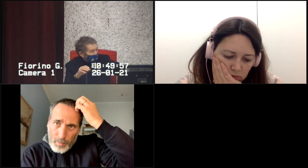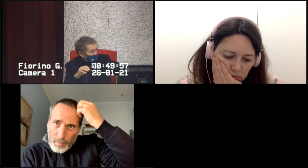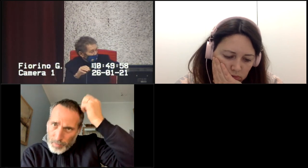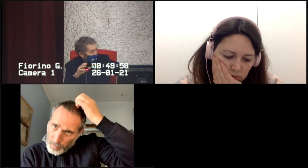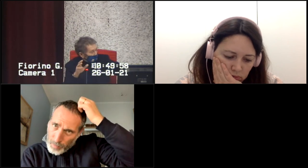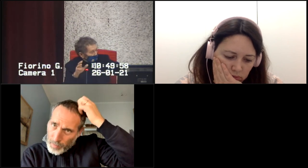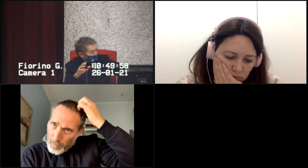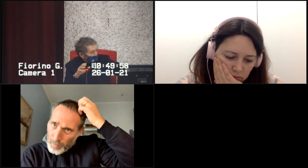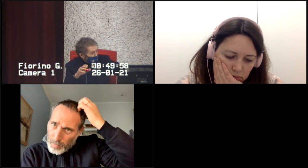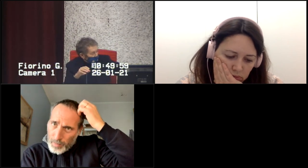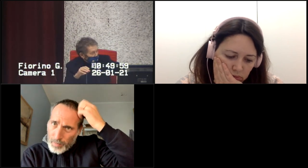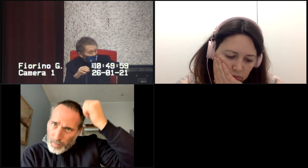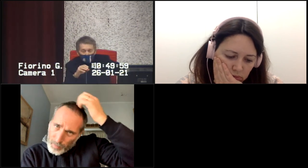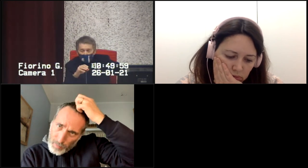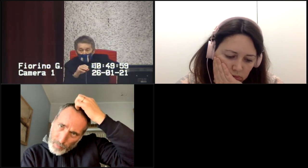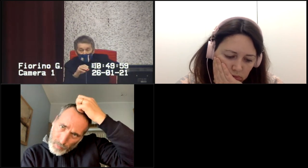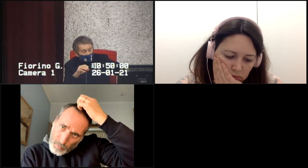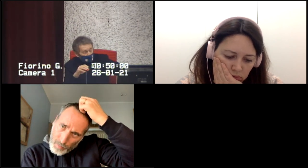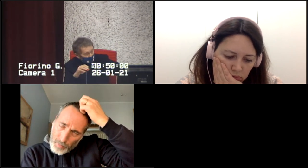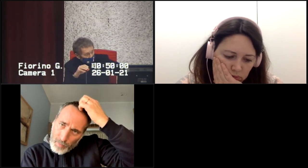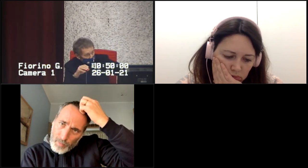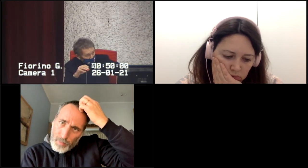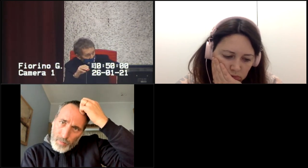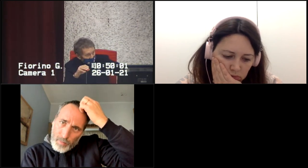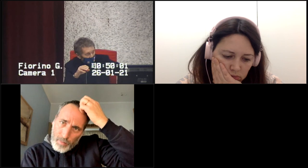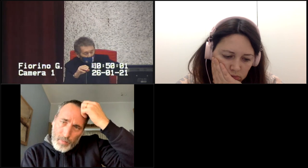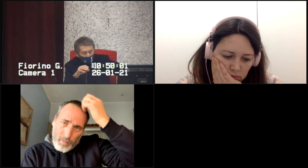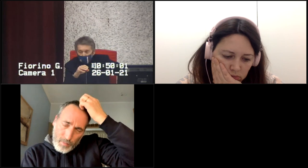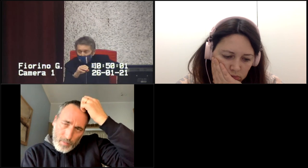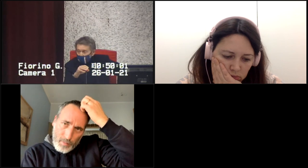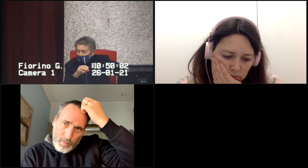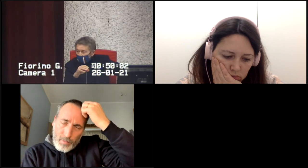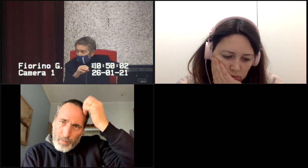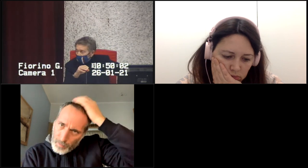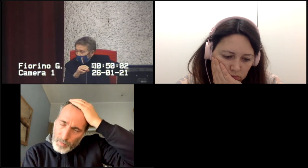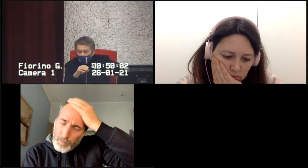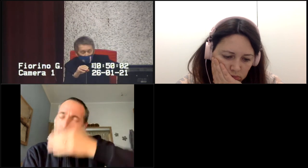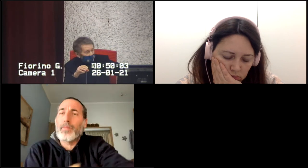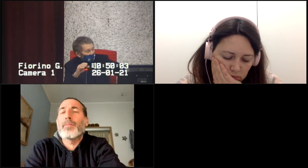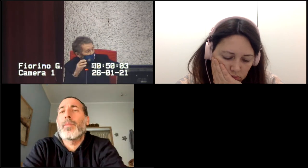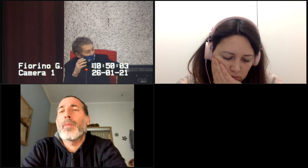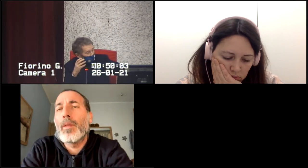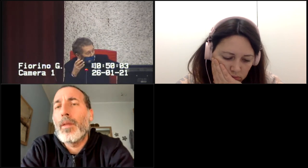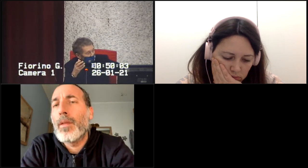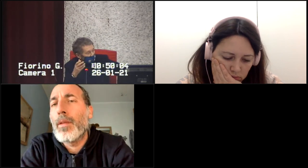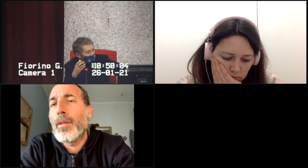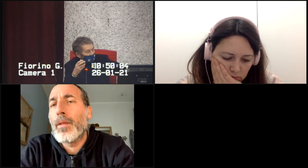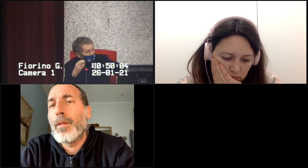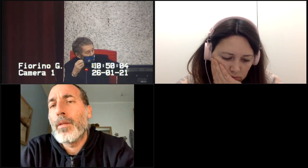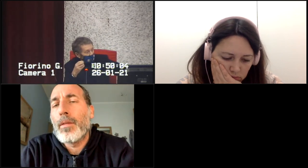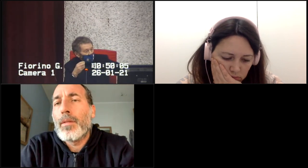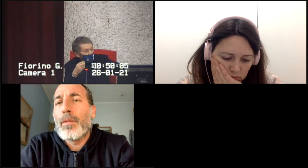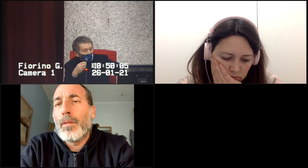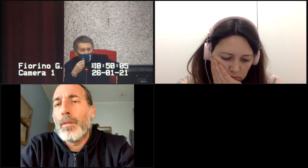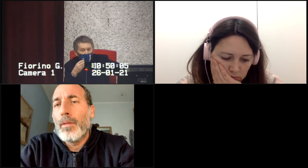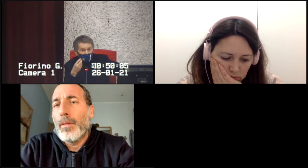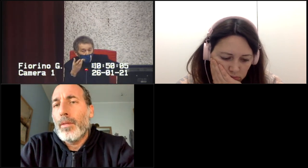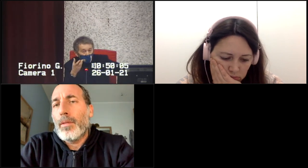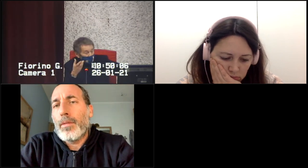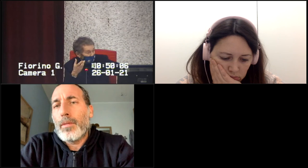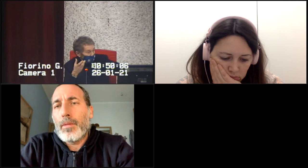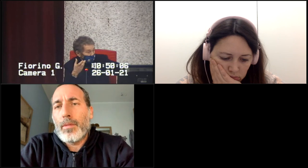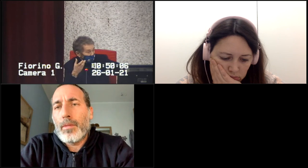la ritenevo molto consona. È stato il consigliere a sollecitare proprio